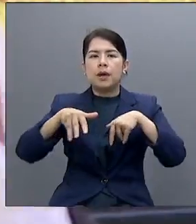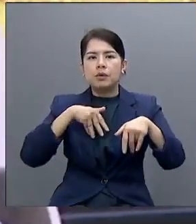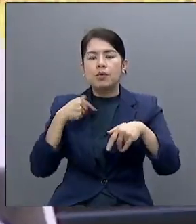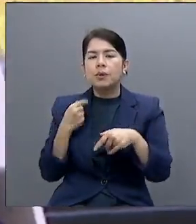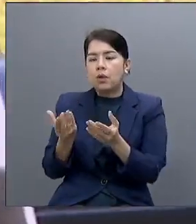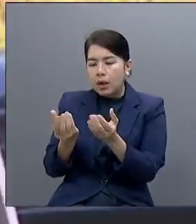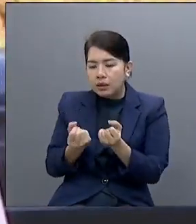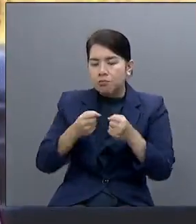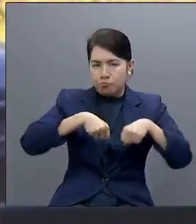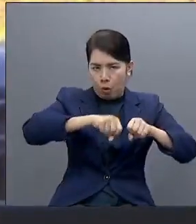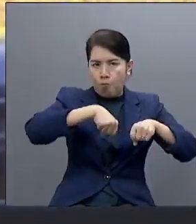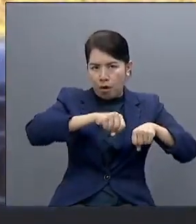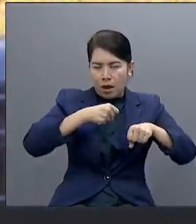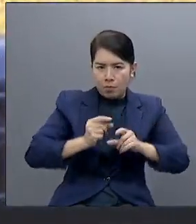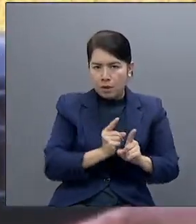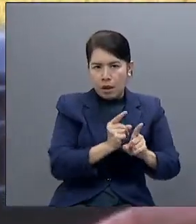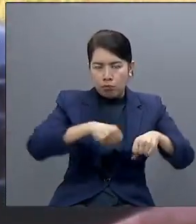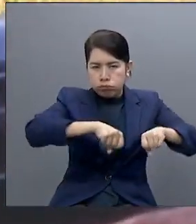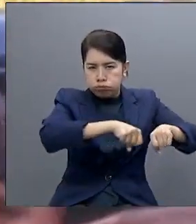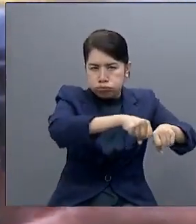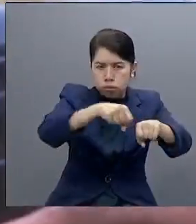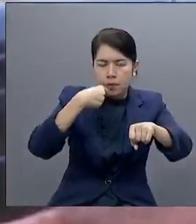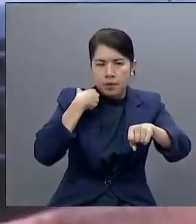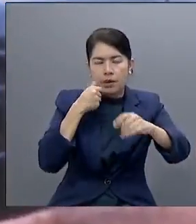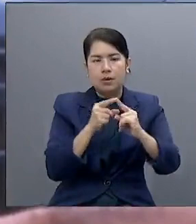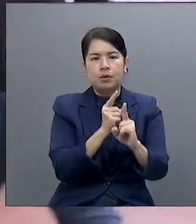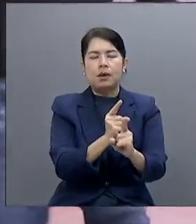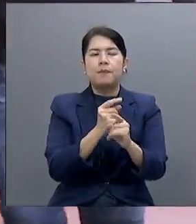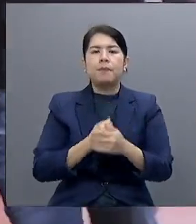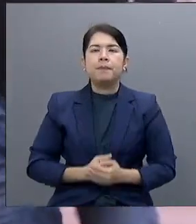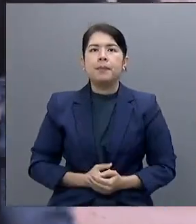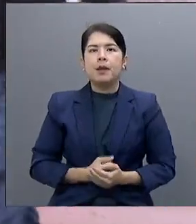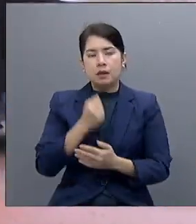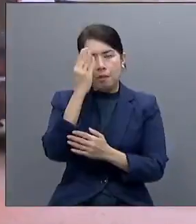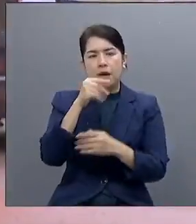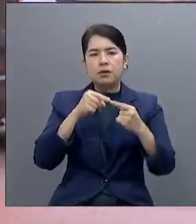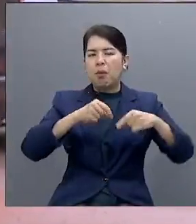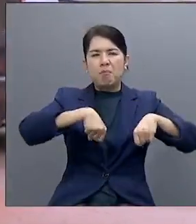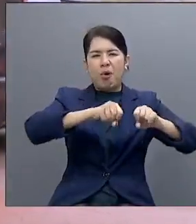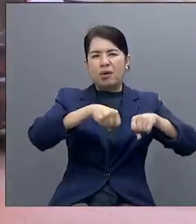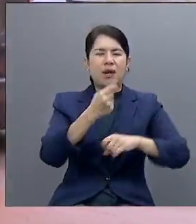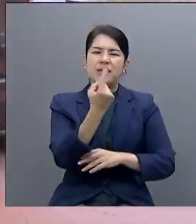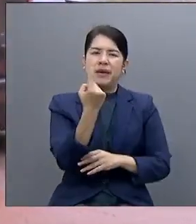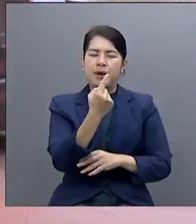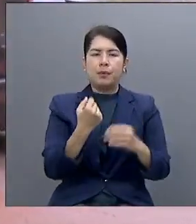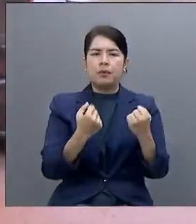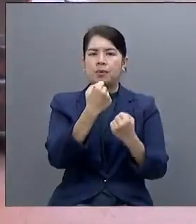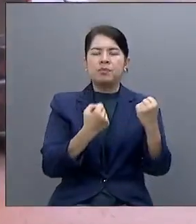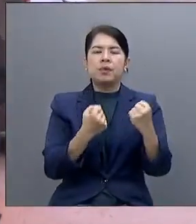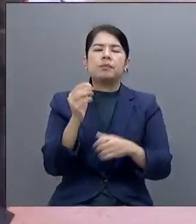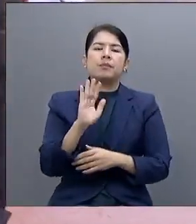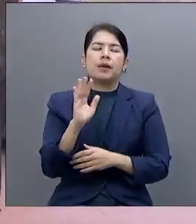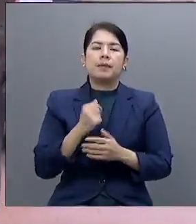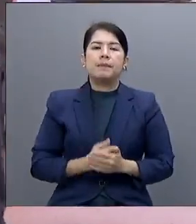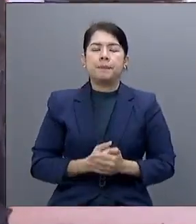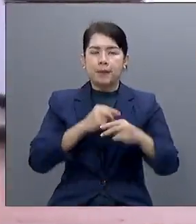ภารกิจนี้เพื่อเข้าสู่พื้นที่เกิดเหตุในบ้านตระที่สามารถใช้รถจักรยานยนต์เข้าไปได้เท่านั้นอย่างไรก็ตามการ